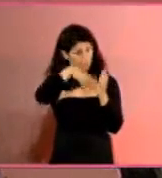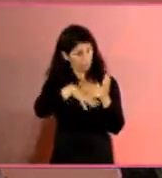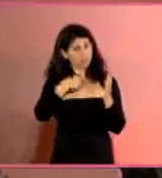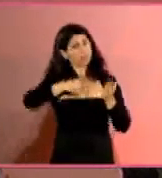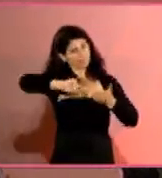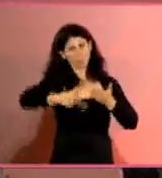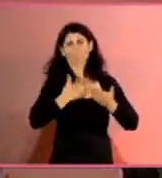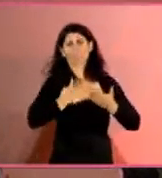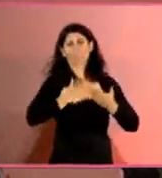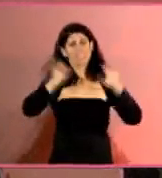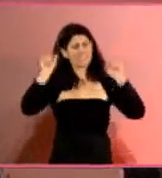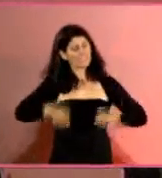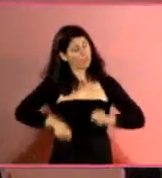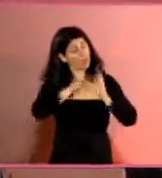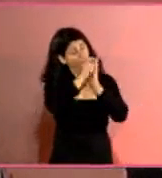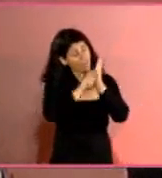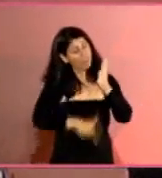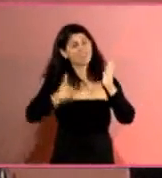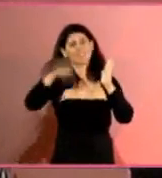συμφωνώντας με κάθε του λέξη.